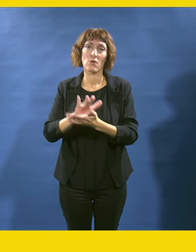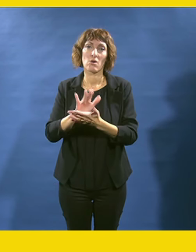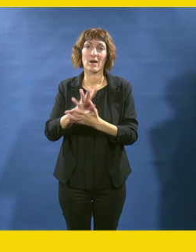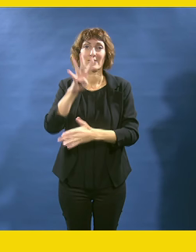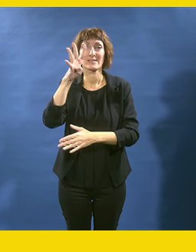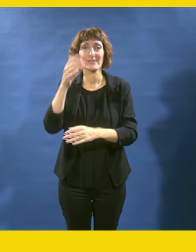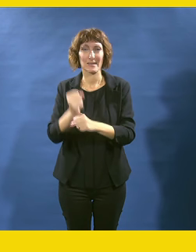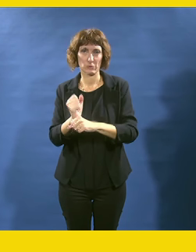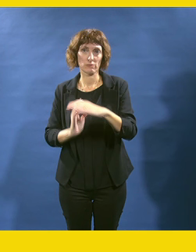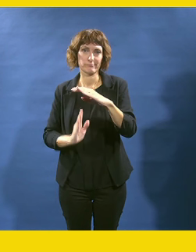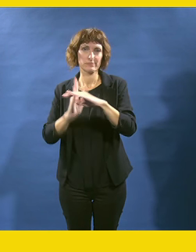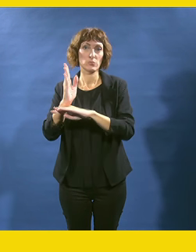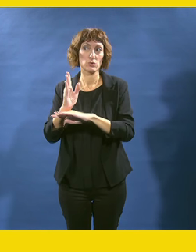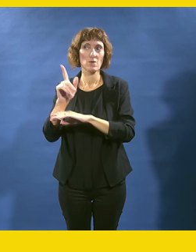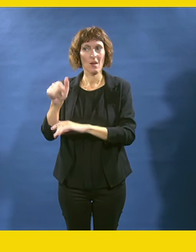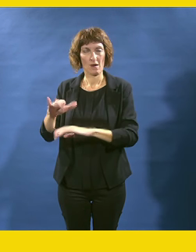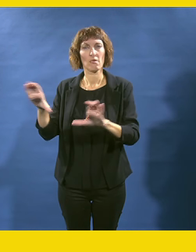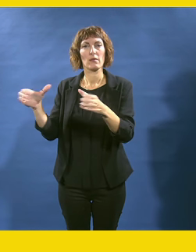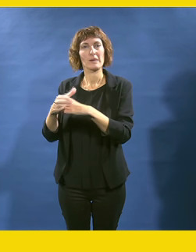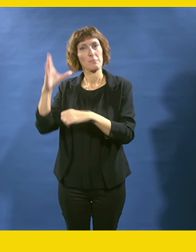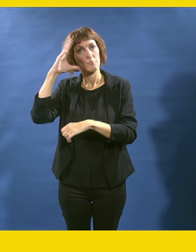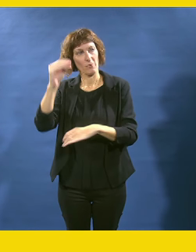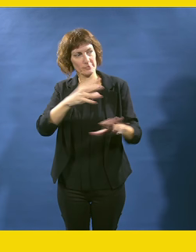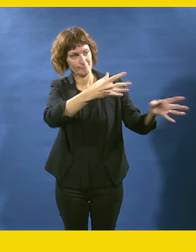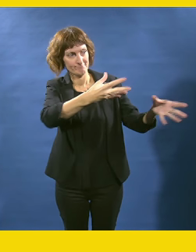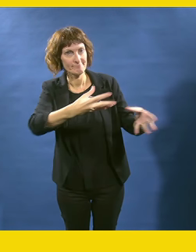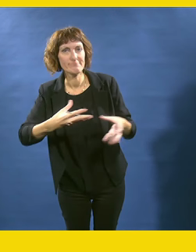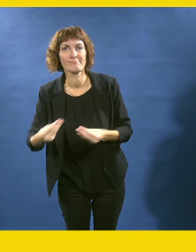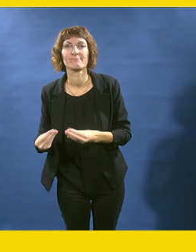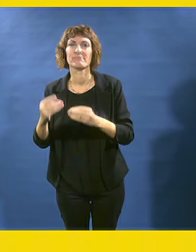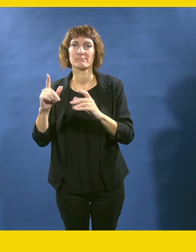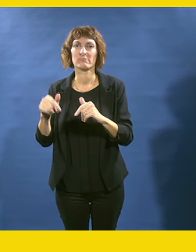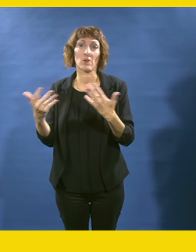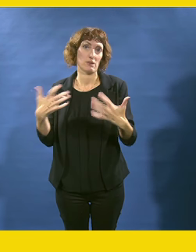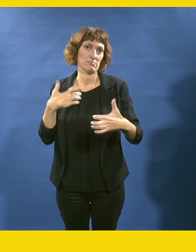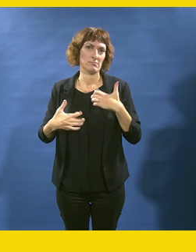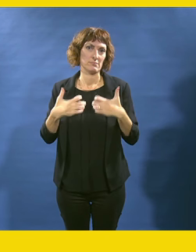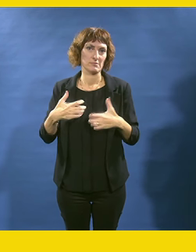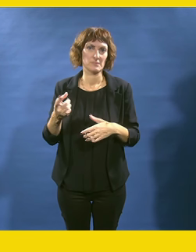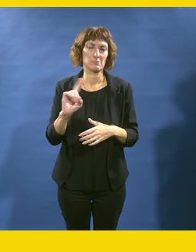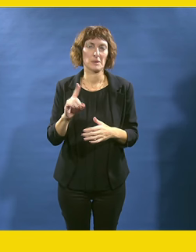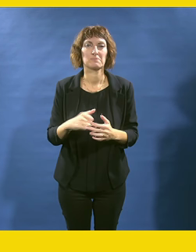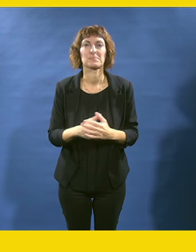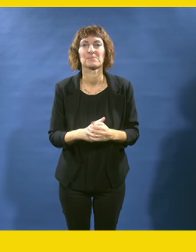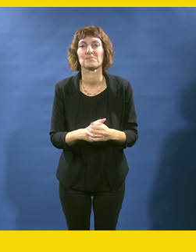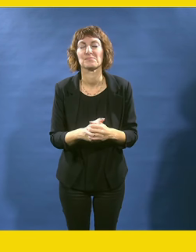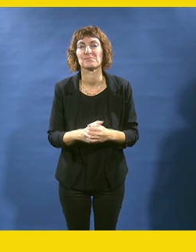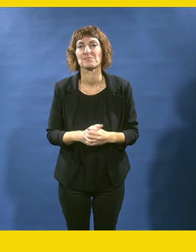une équipe de professionnels qui sont là pour les prendre en charge. Donc, n'hésitez pas à y recourir.